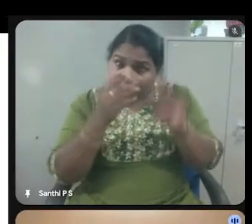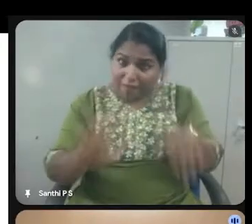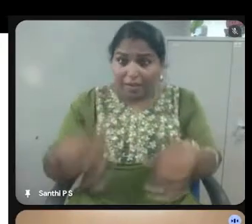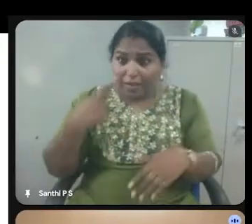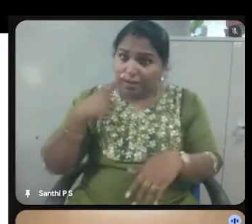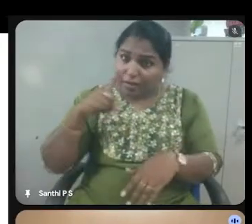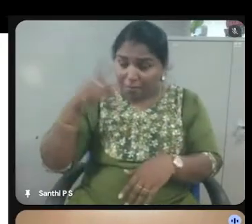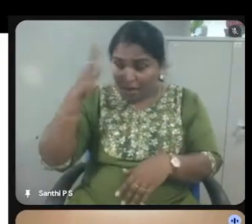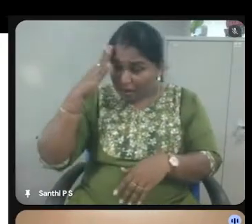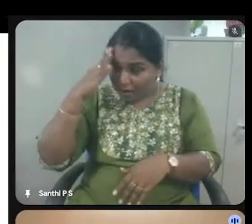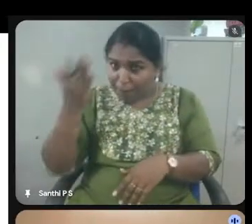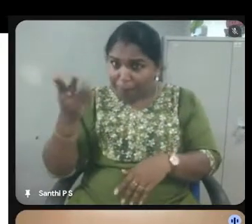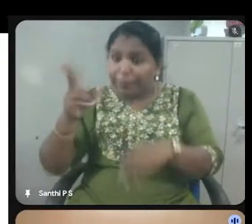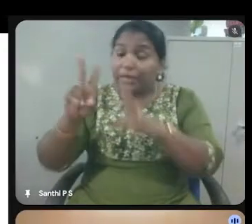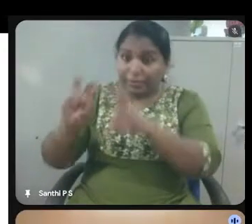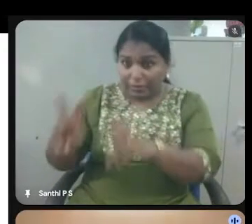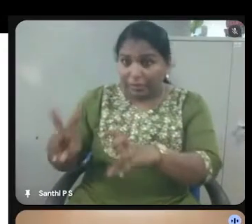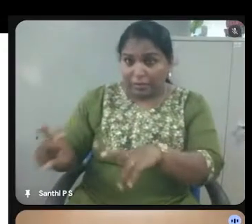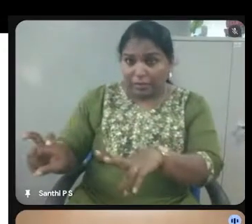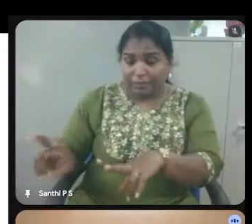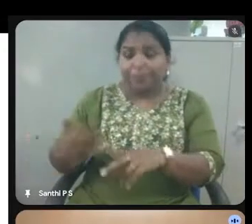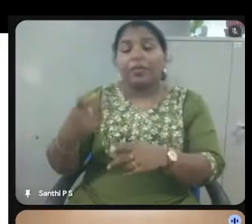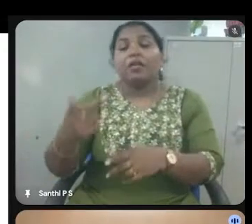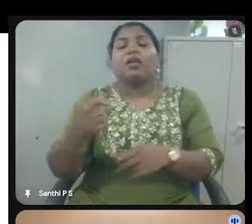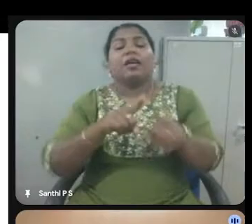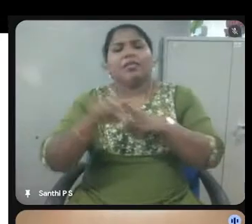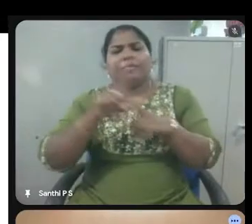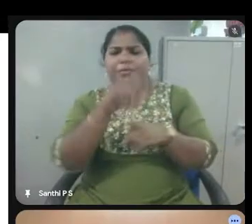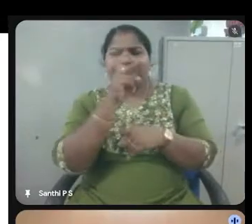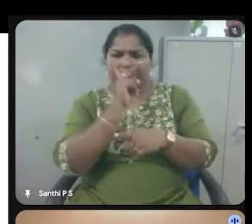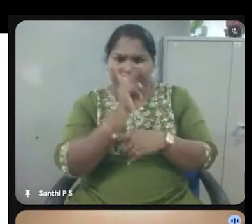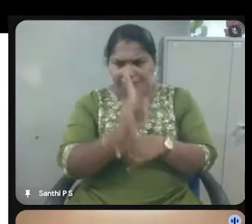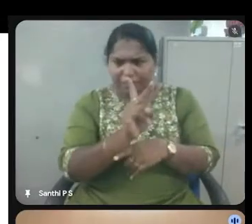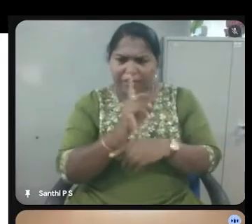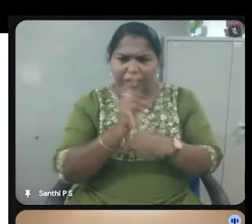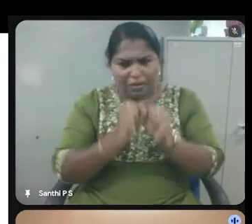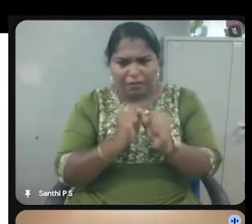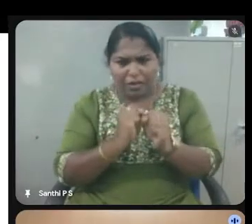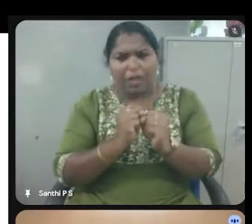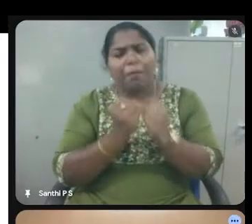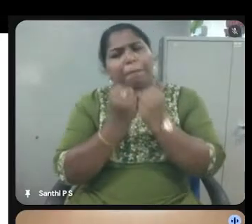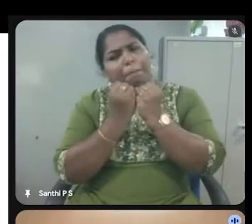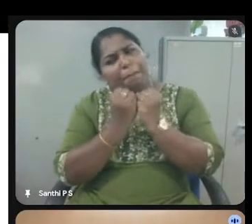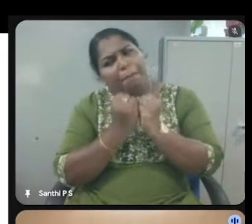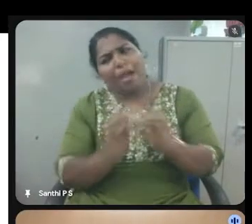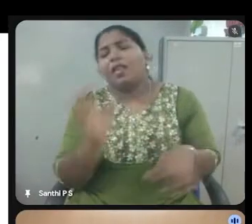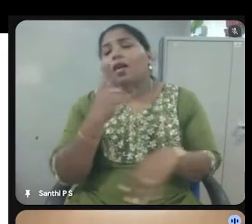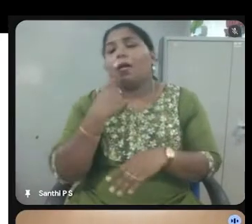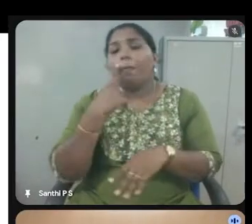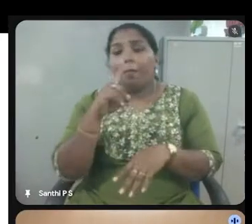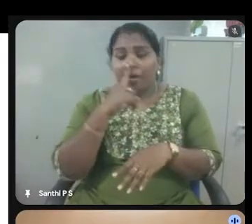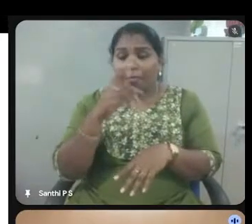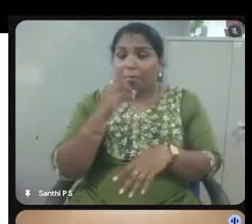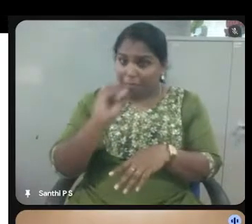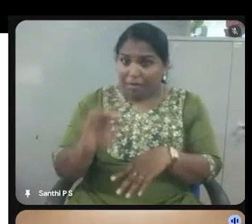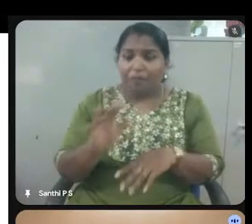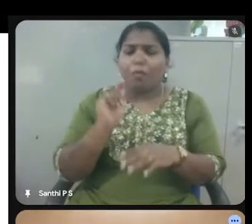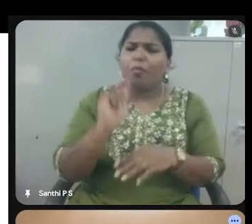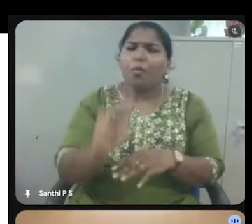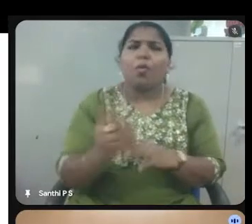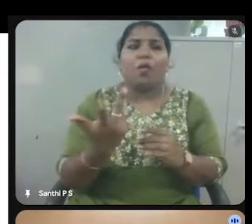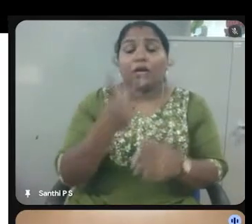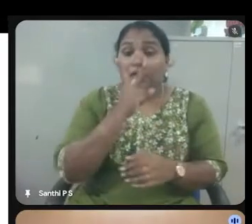ഈ എന്താ പറയാ കാഴ്ച സംബന്ധമായ പ്രശ്നങ്ങൾ ഏറ്റവും കൂടുതൽ പാരന്റ്സ് റിപ്പോർട്ട് ചെയ്തത് കാഴ്ച സംബന്ധമായ പ്രശ്നങ്ങൾ വരുന്നത്.